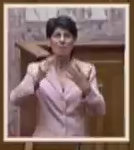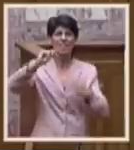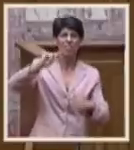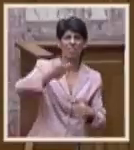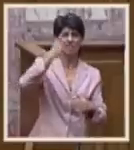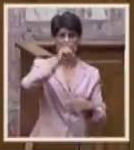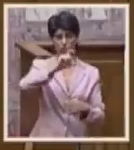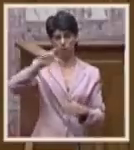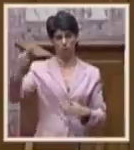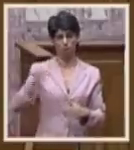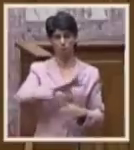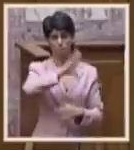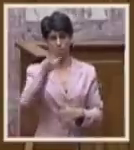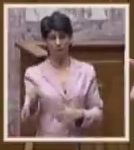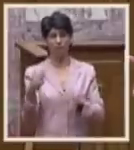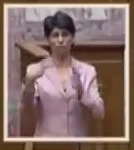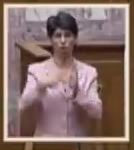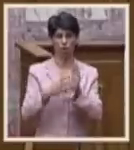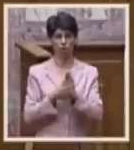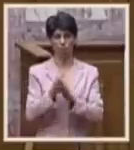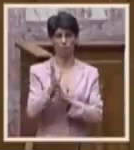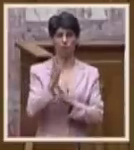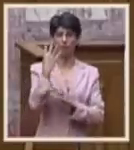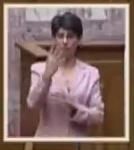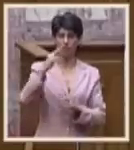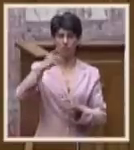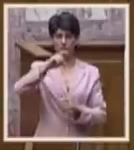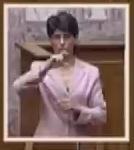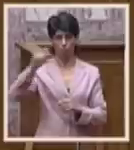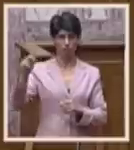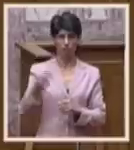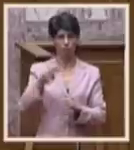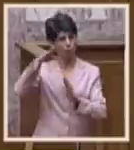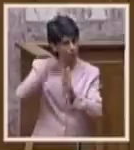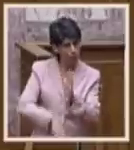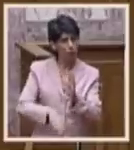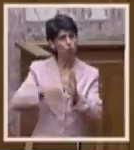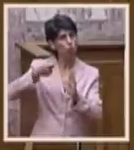μέχρι το 2015 και 4 δισεκατομμύριων ευρώ μείωσης των επιτοκίων.